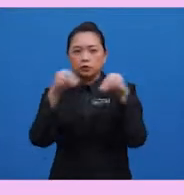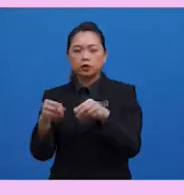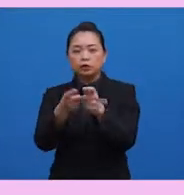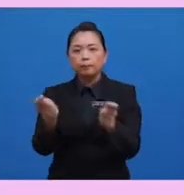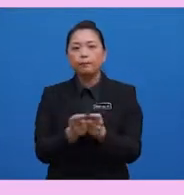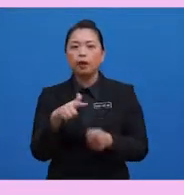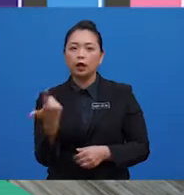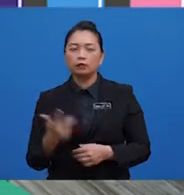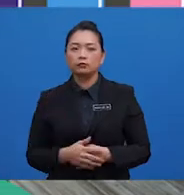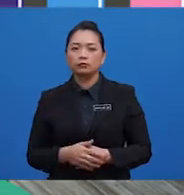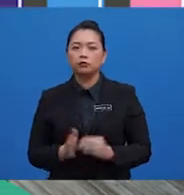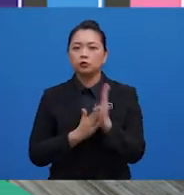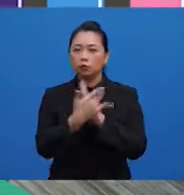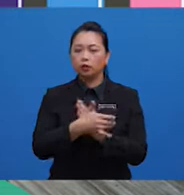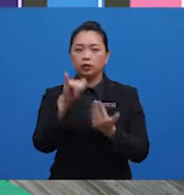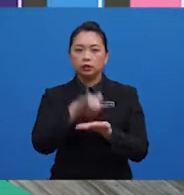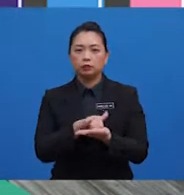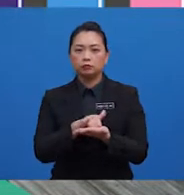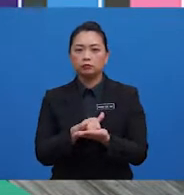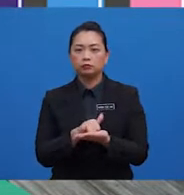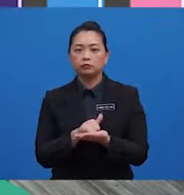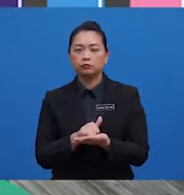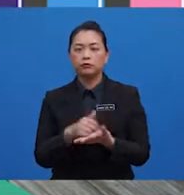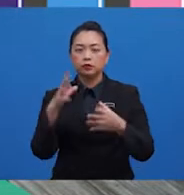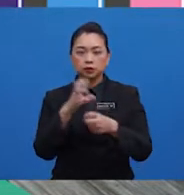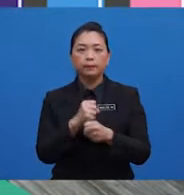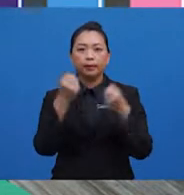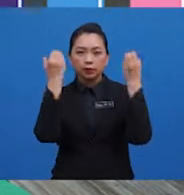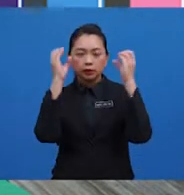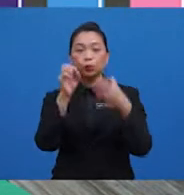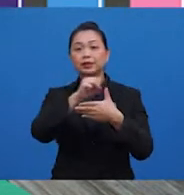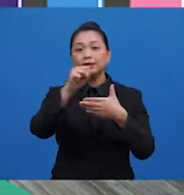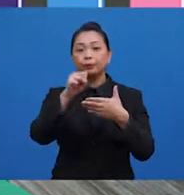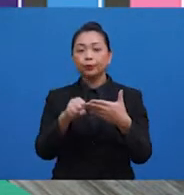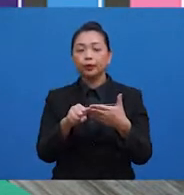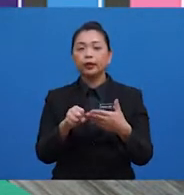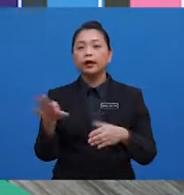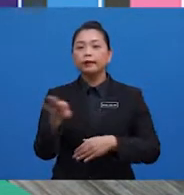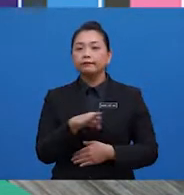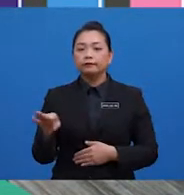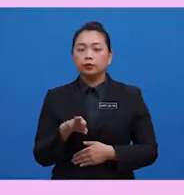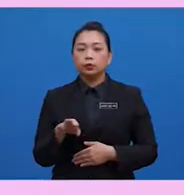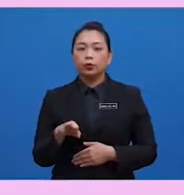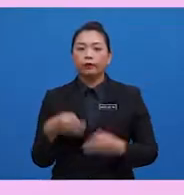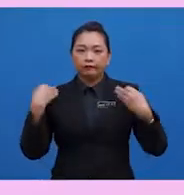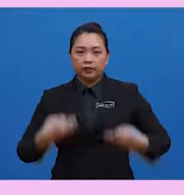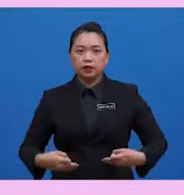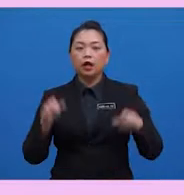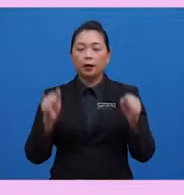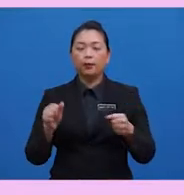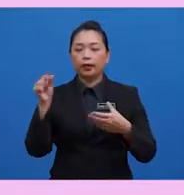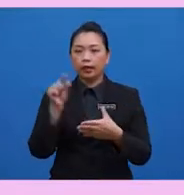lain. Oleh itu, dapat cikgu simpulkan bahawa faktor fizikal yang boleh